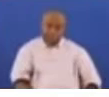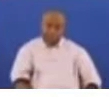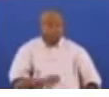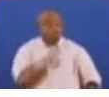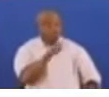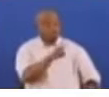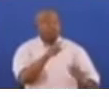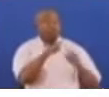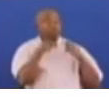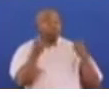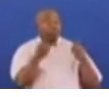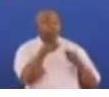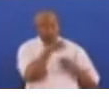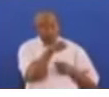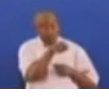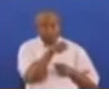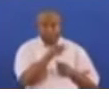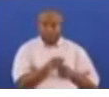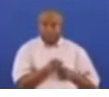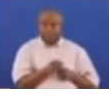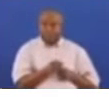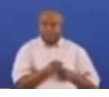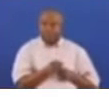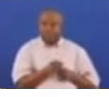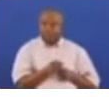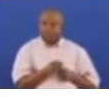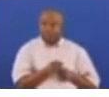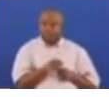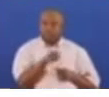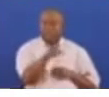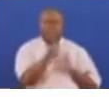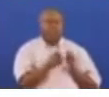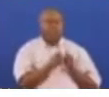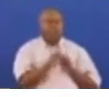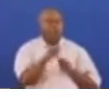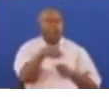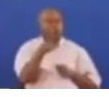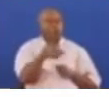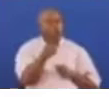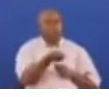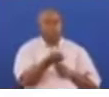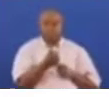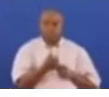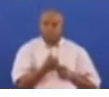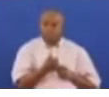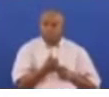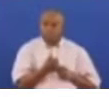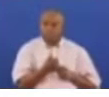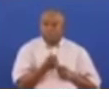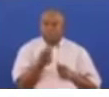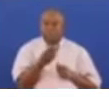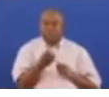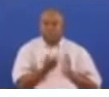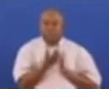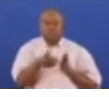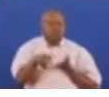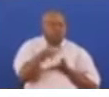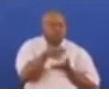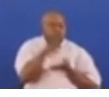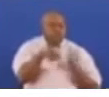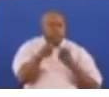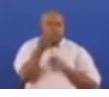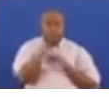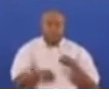Mheshimiwa akatoka hapo tulipomwambia hivi, haya mambo unayoyasema wewe huoni kama unaleta taharuki kwenye